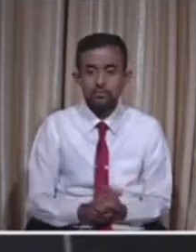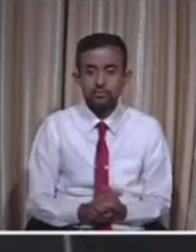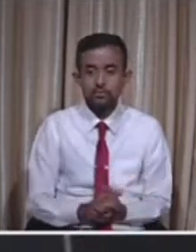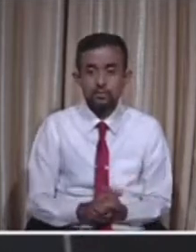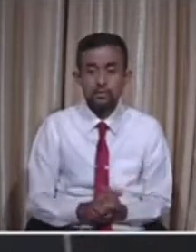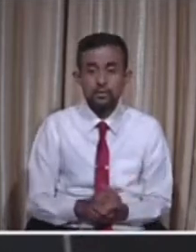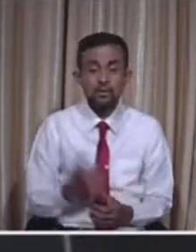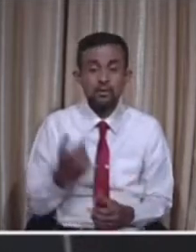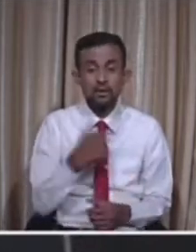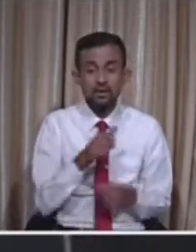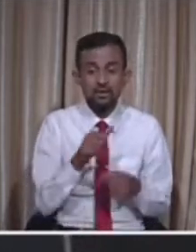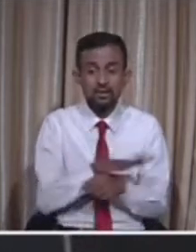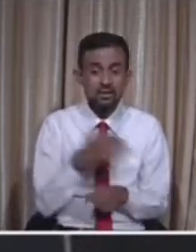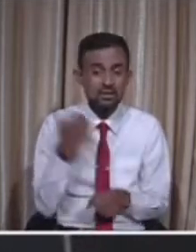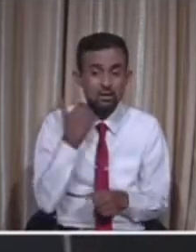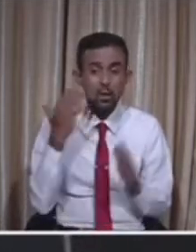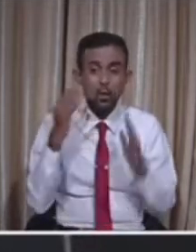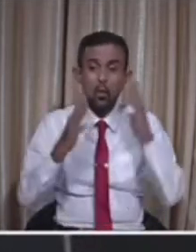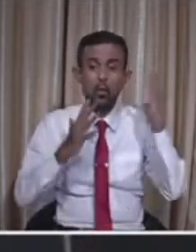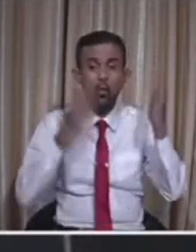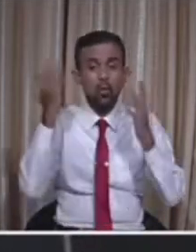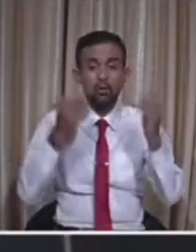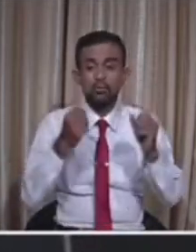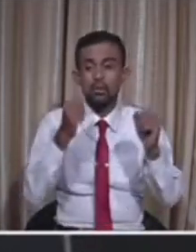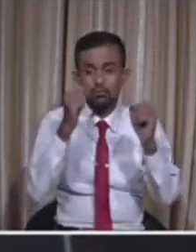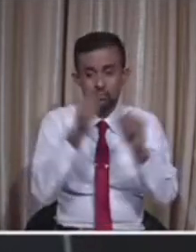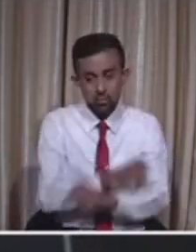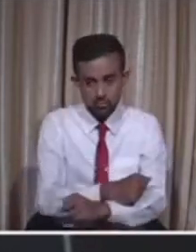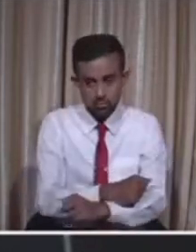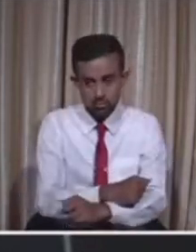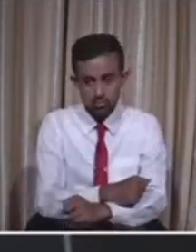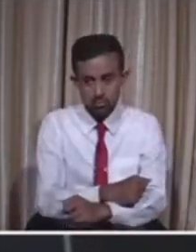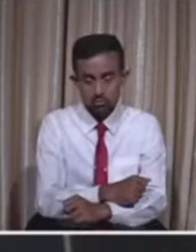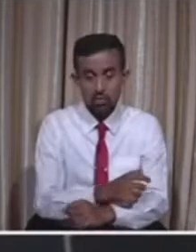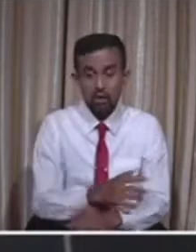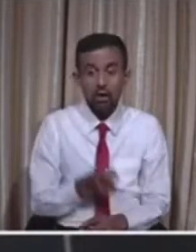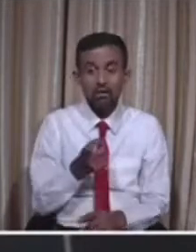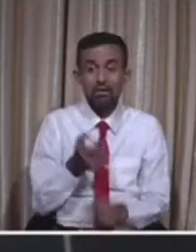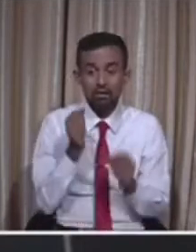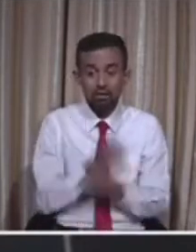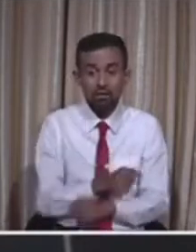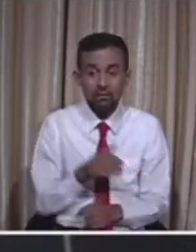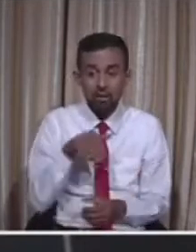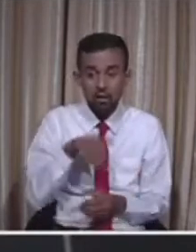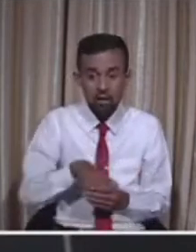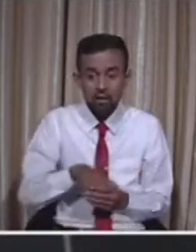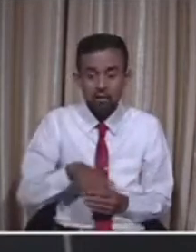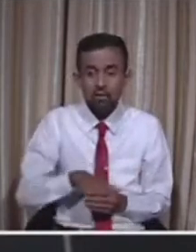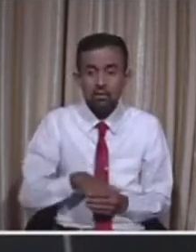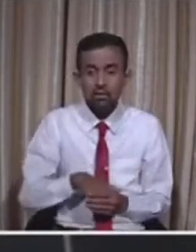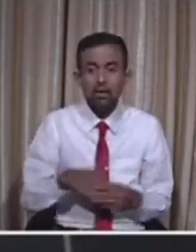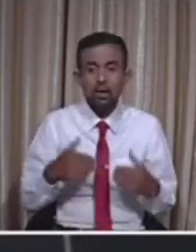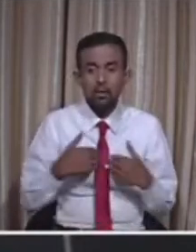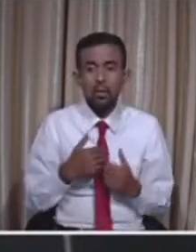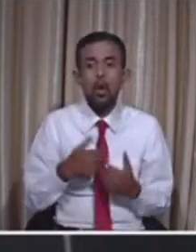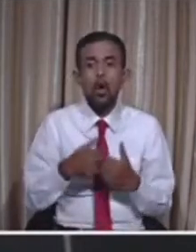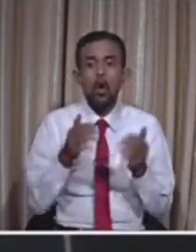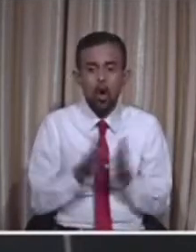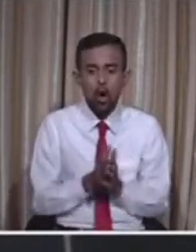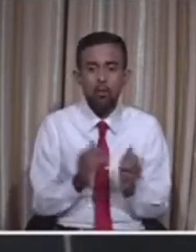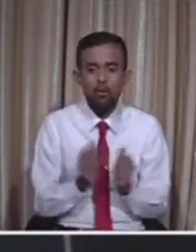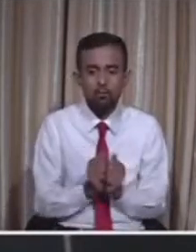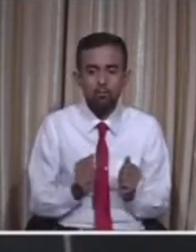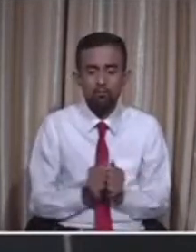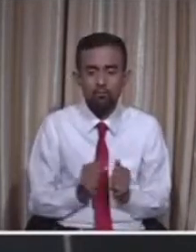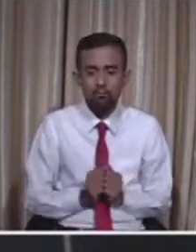ඒ රෝගය නිසා ලෝකය අස්ථාවර වුණා. ඒ නිසා ඒ අස්ථාවර භාවය ඇතුලේ තමයි අපි හැම කෙනෙක්ම මේ